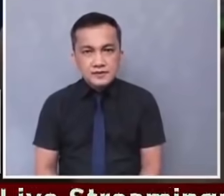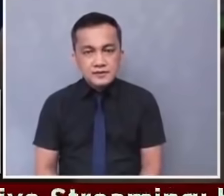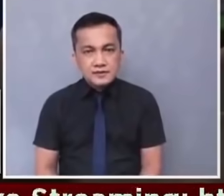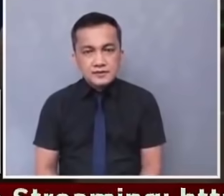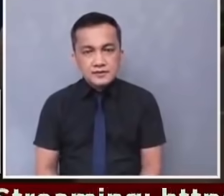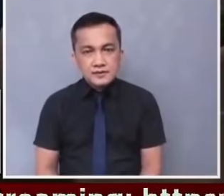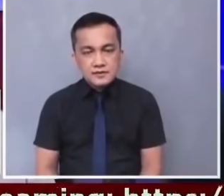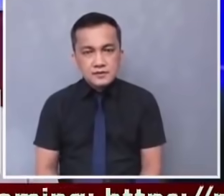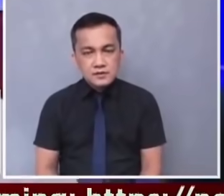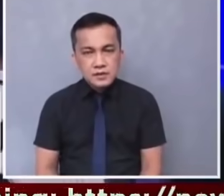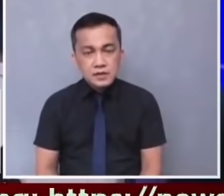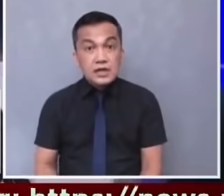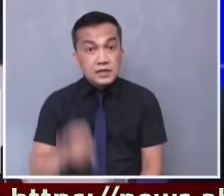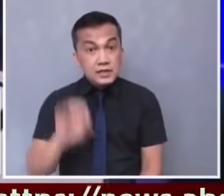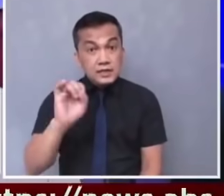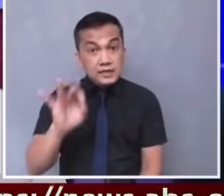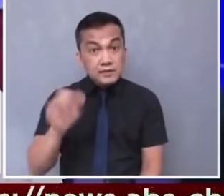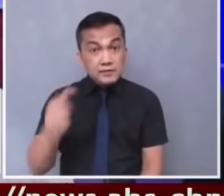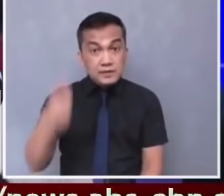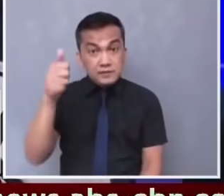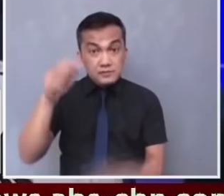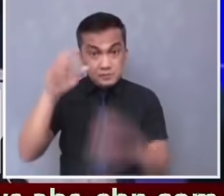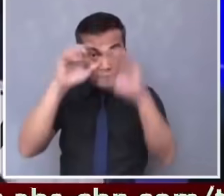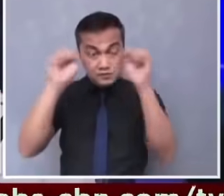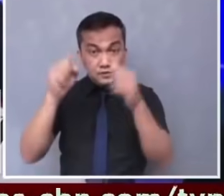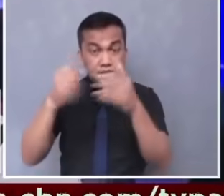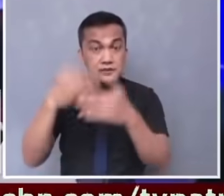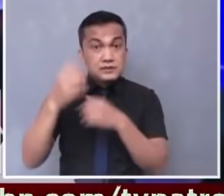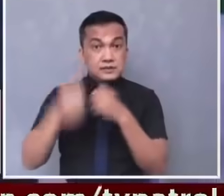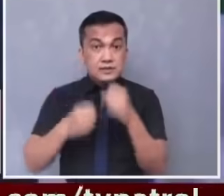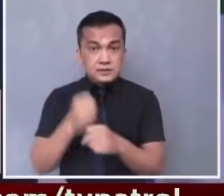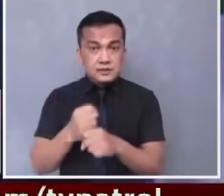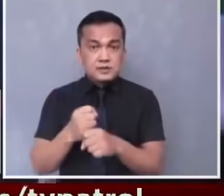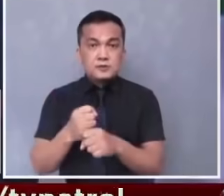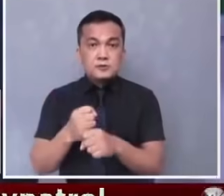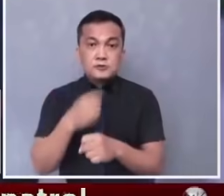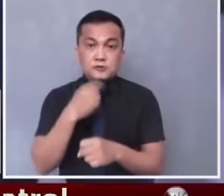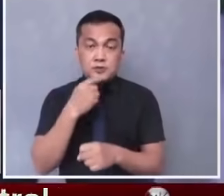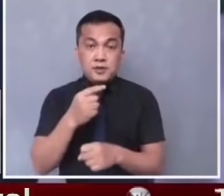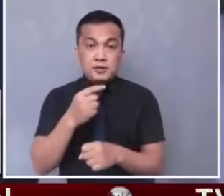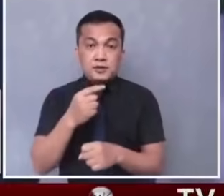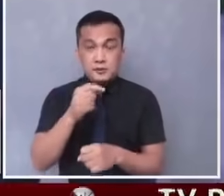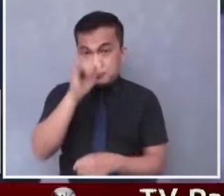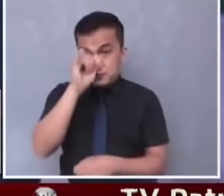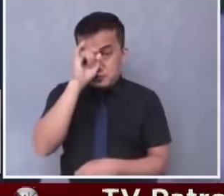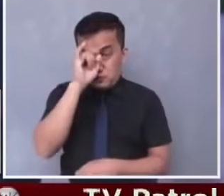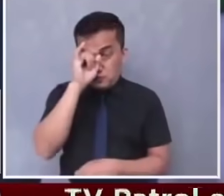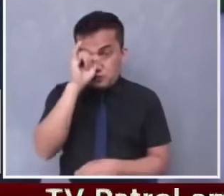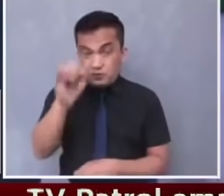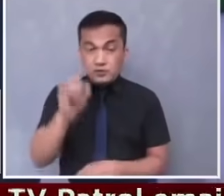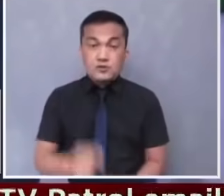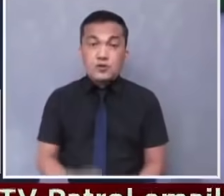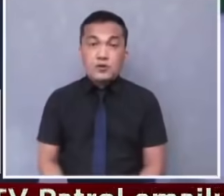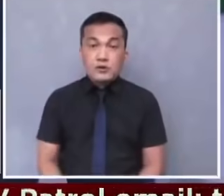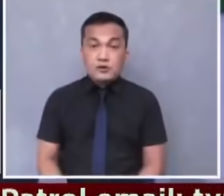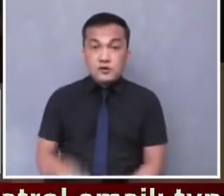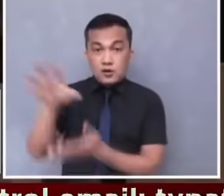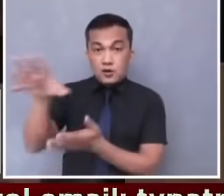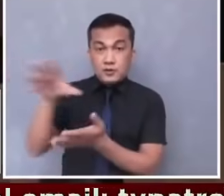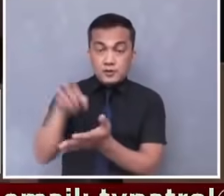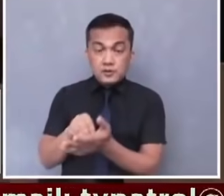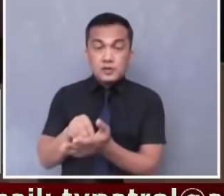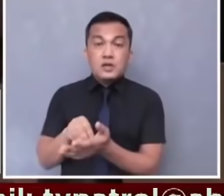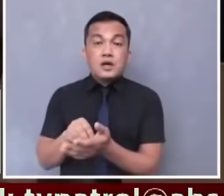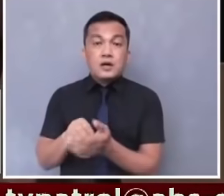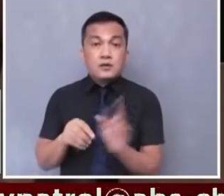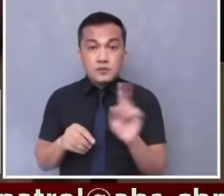Kung manalo bilang Pangulo sa darating na halalan, gagayahin umano ni Aksyon Demokratiko Standard Bearer Isko Moreno Domagoso